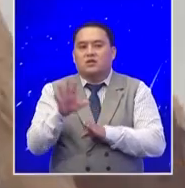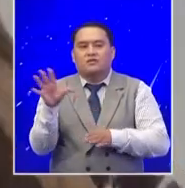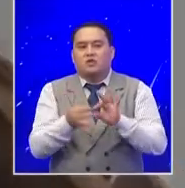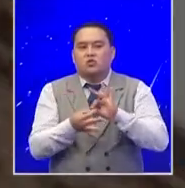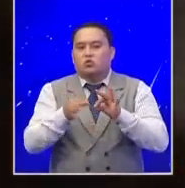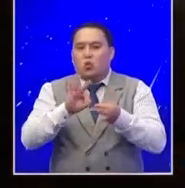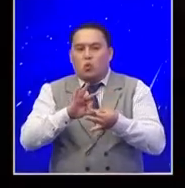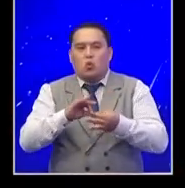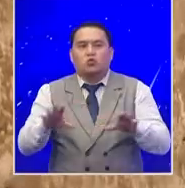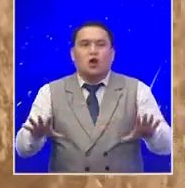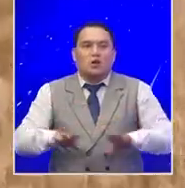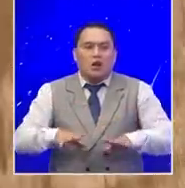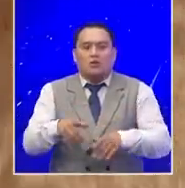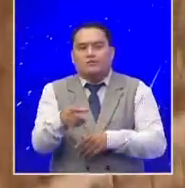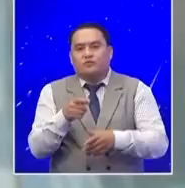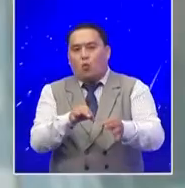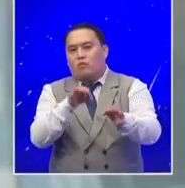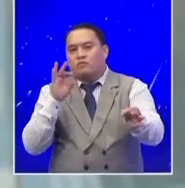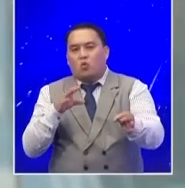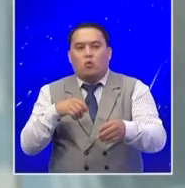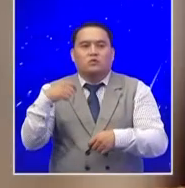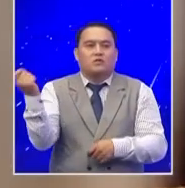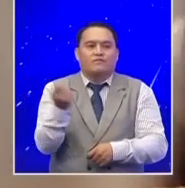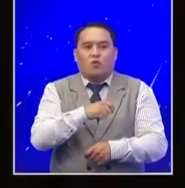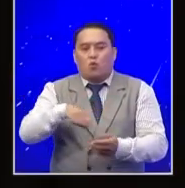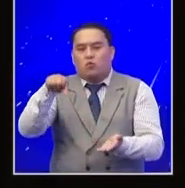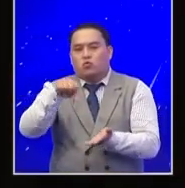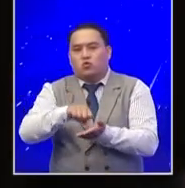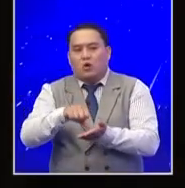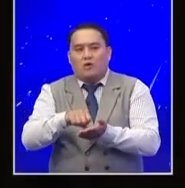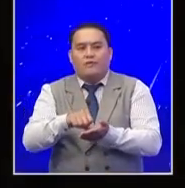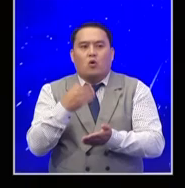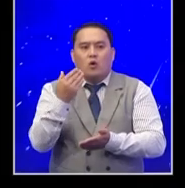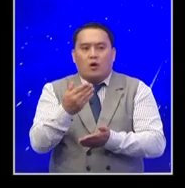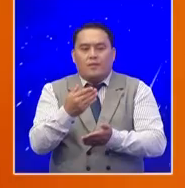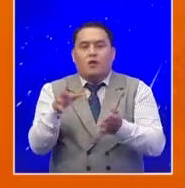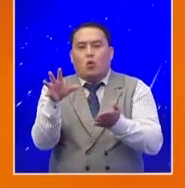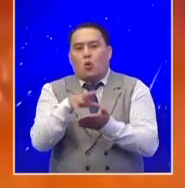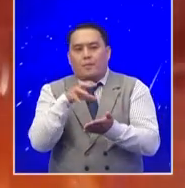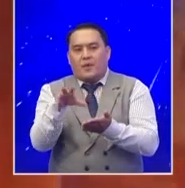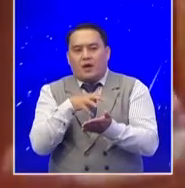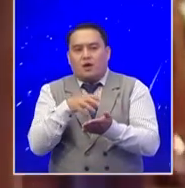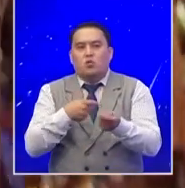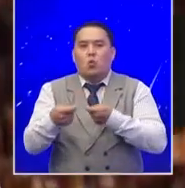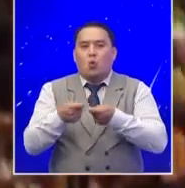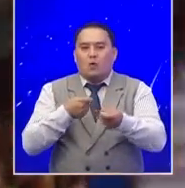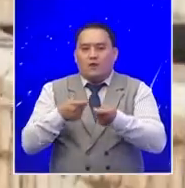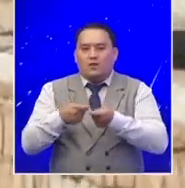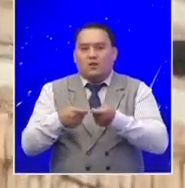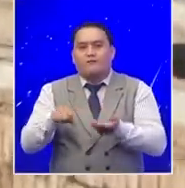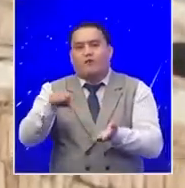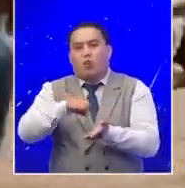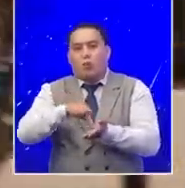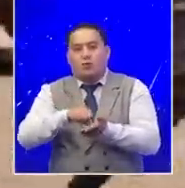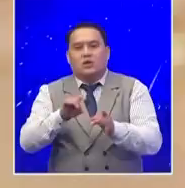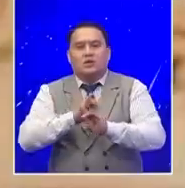сложные трюки на лошадях, стреляли из лука и фехтовали, но и дублировали голливудских актеров. А руководитель «Nomads Tunes», постановщик